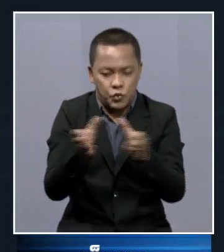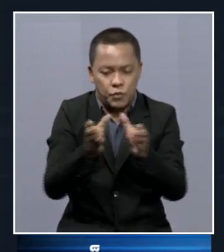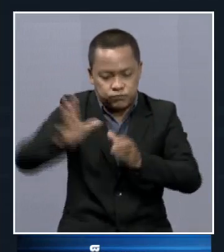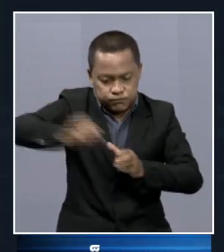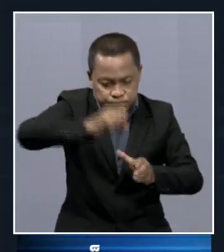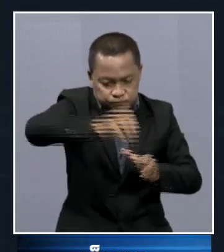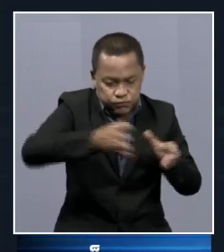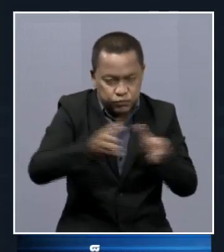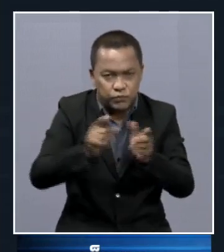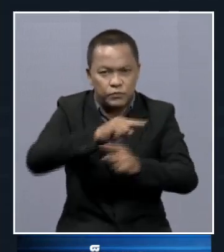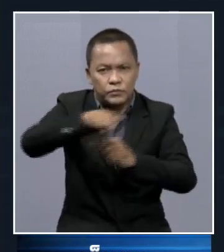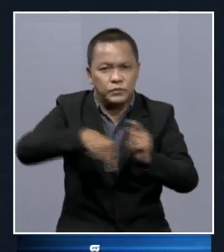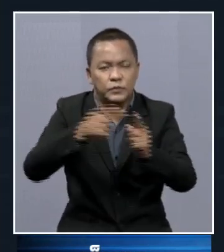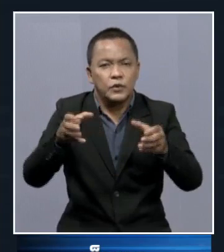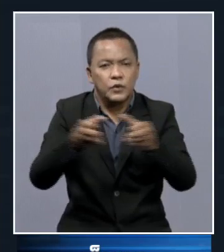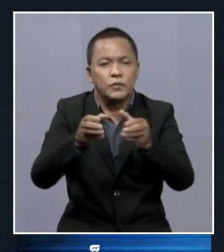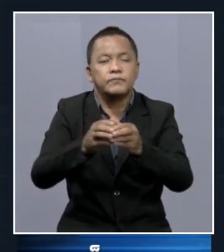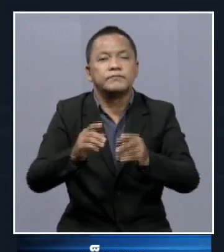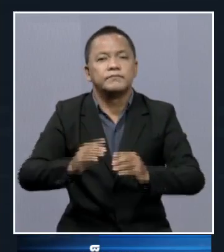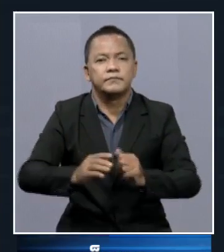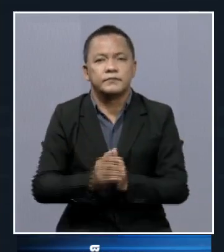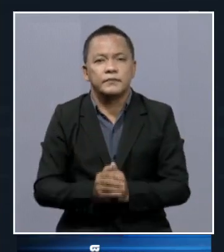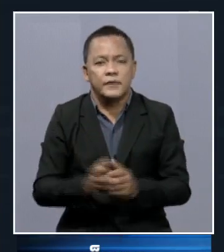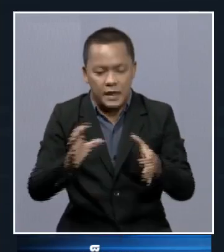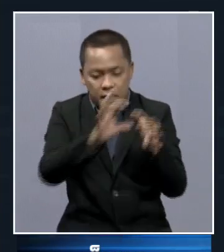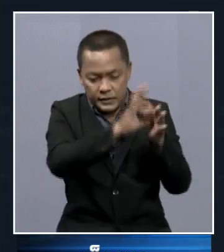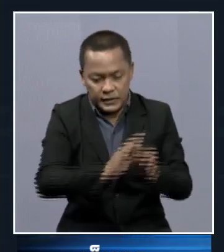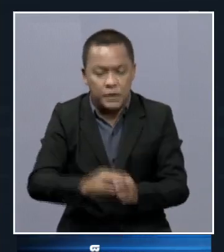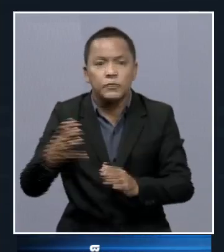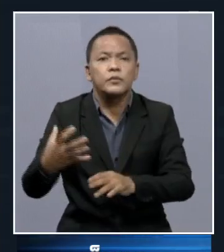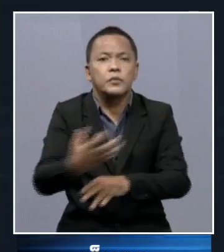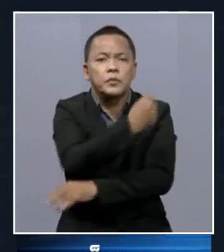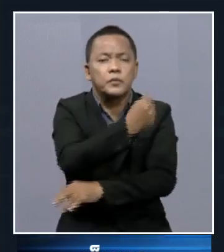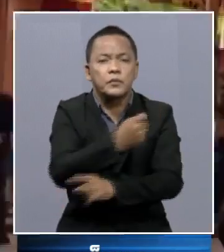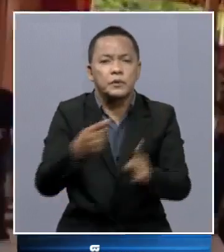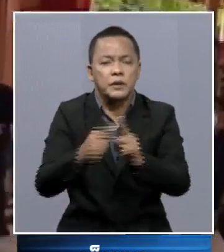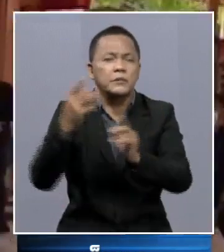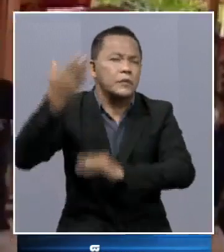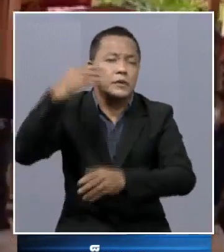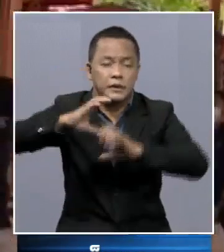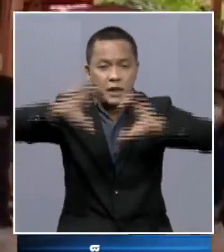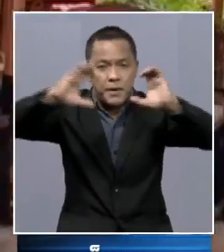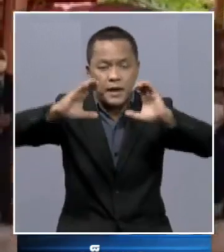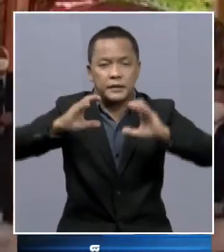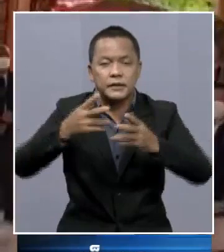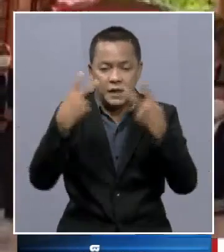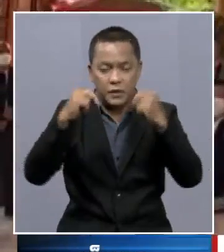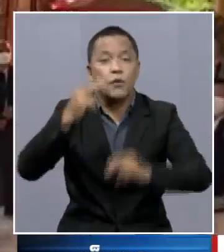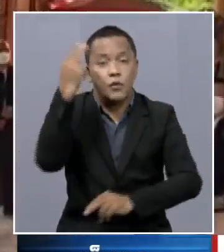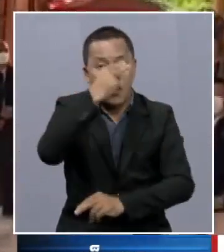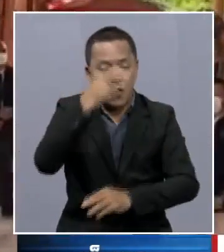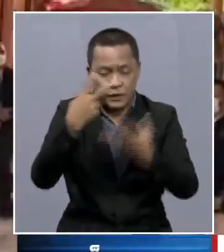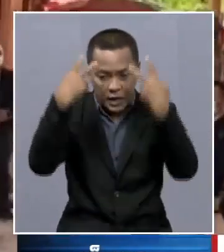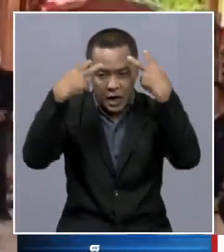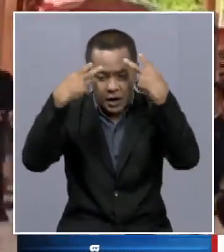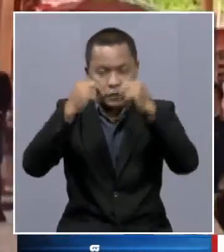วมตัวกันรวมถึงเซ็คาเบียน Connection ด้วยเกี่ยวพธใทางกเมองแน่นอนั้งแต่สมยรัฐบาลอาพิศิกจนมาถึงรัฐ